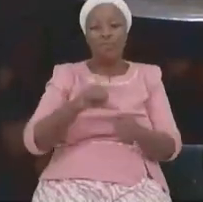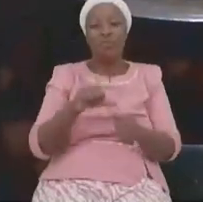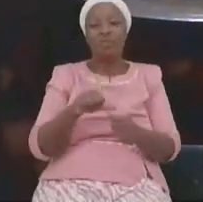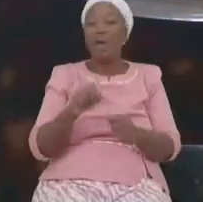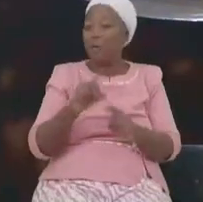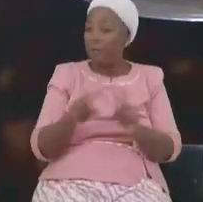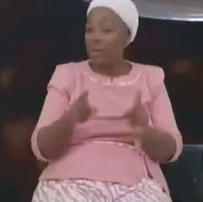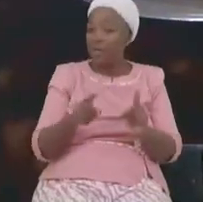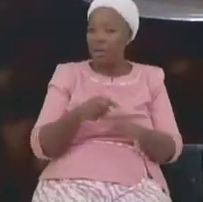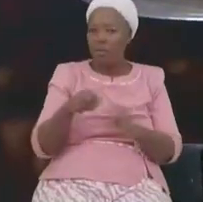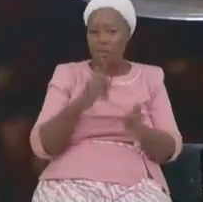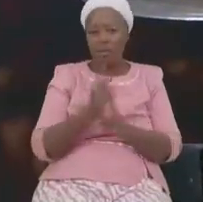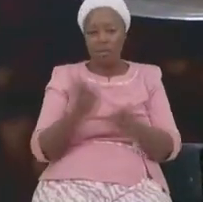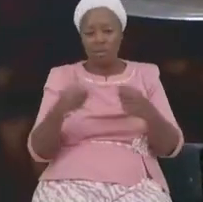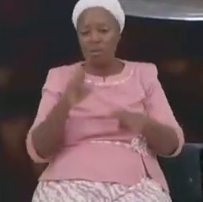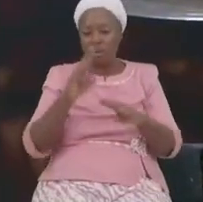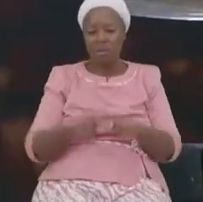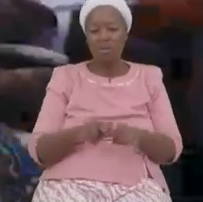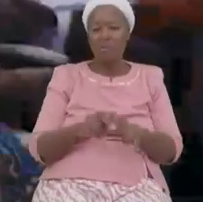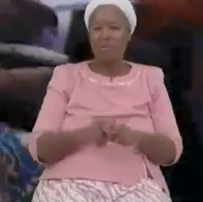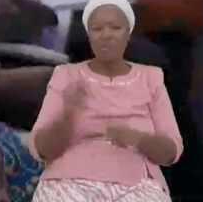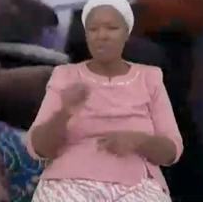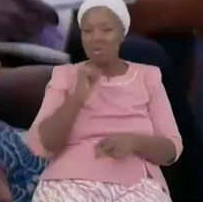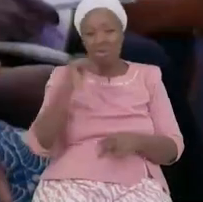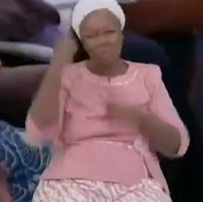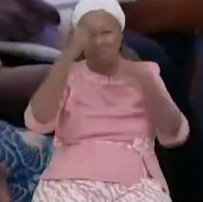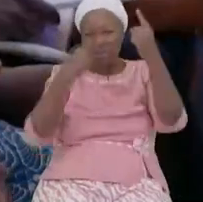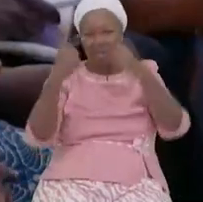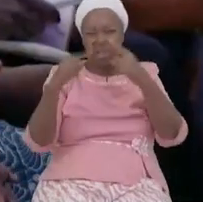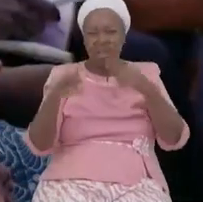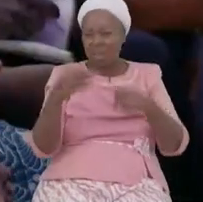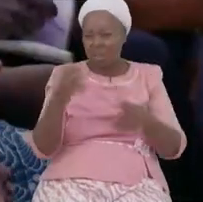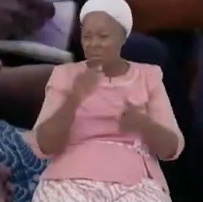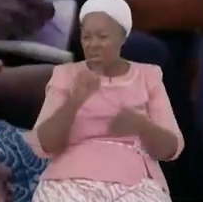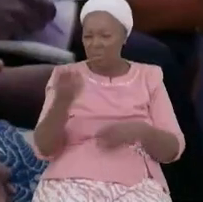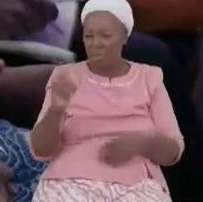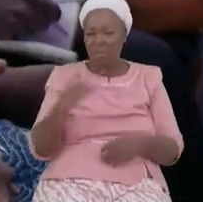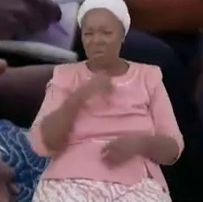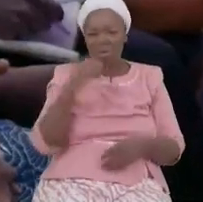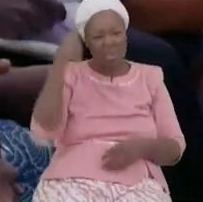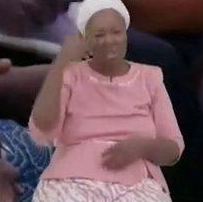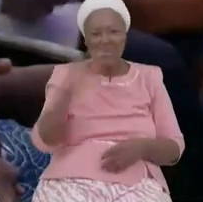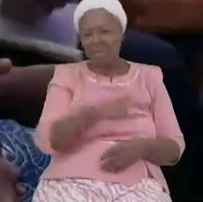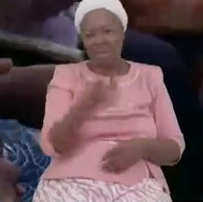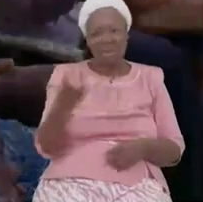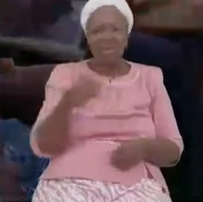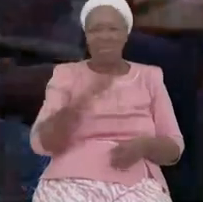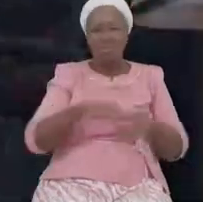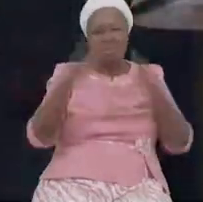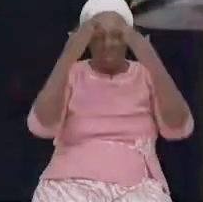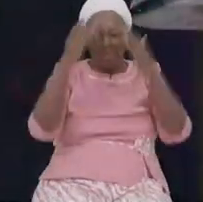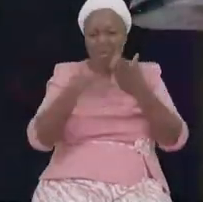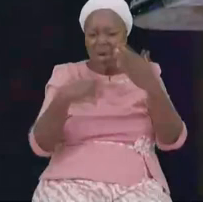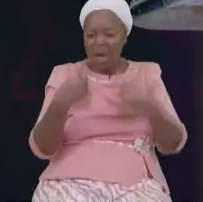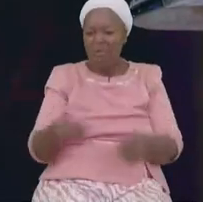lorsque nous nous asseyons, nous ne sommes pas préoccupés de ce qui lui arrive, nous ne nous préoccupons pas de ce qui lui arrive. Nous ne